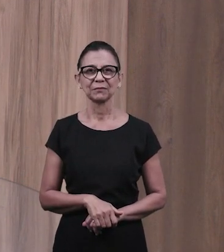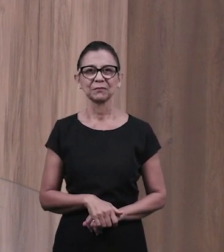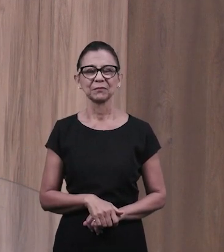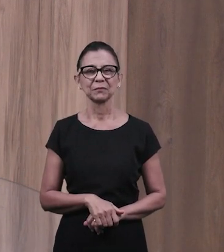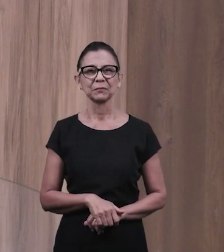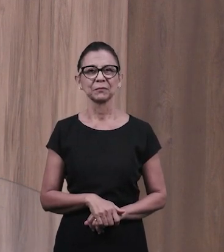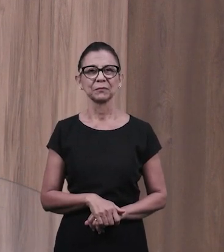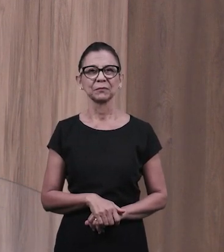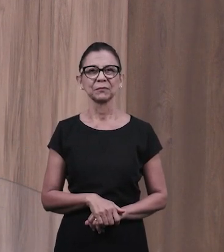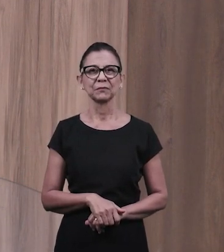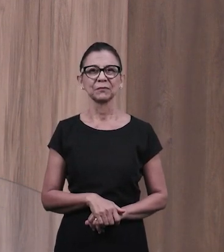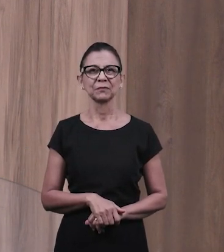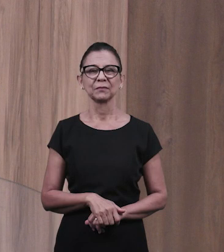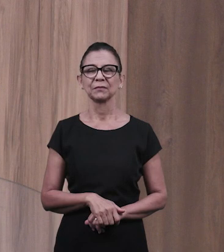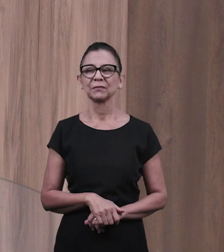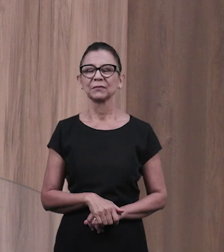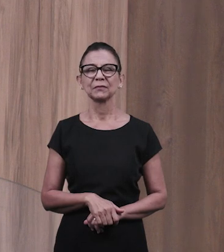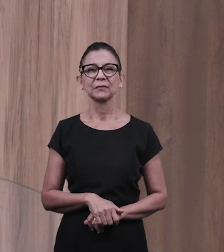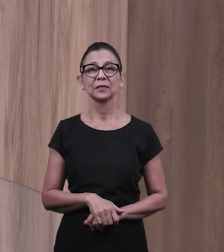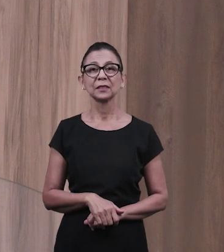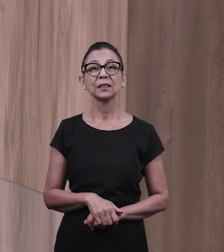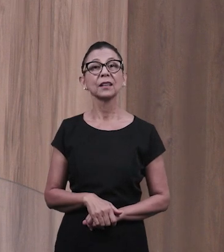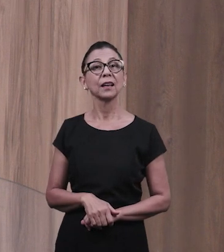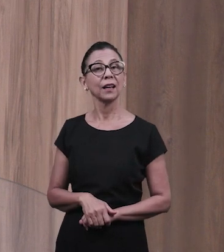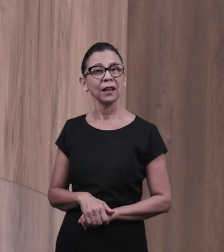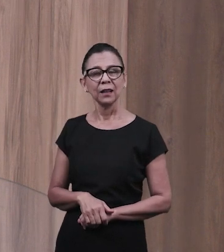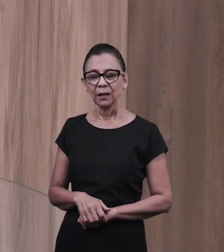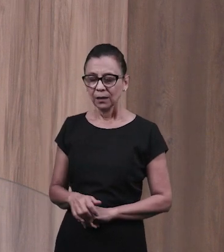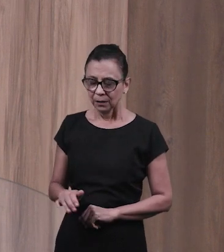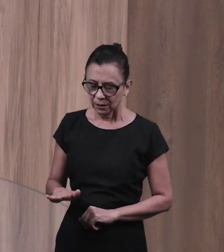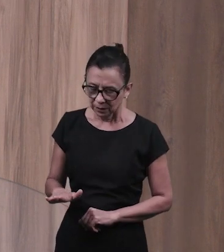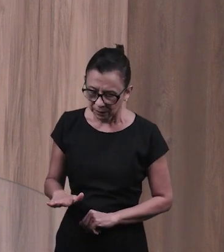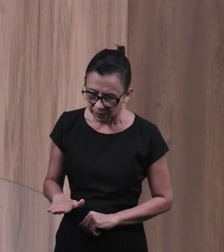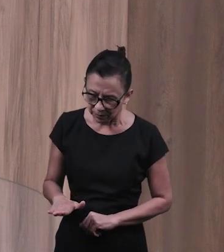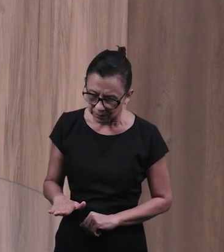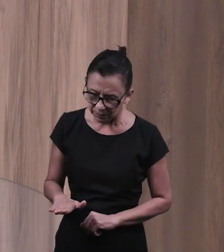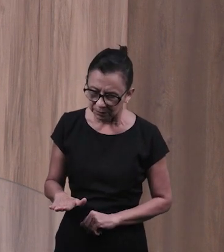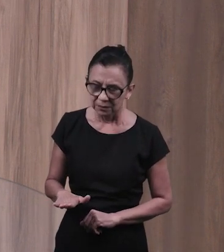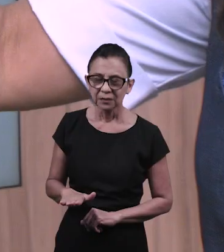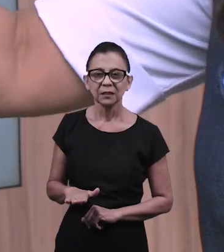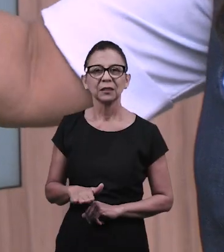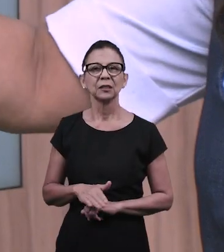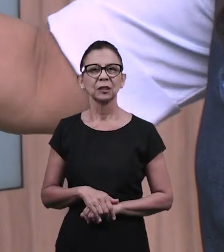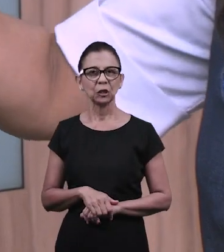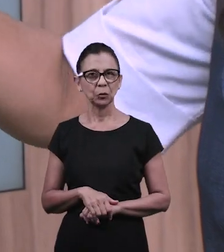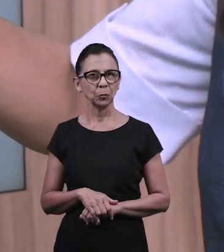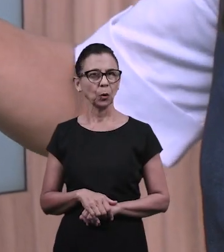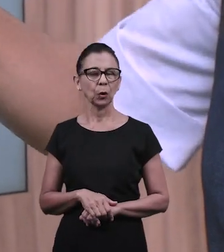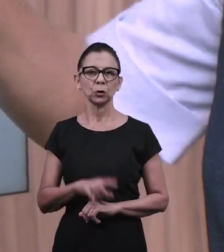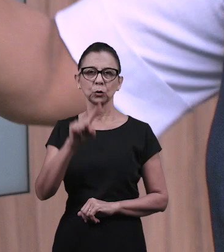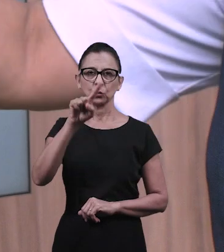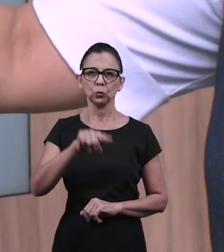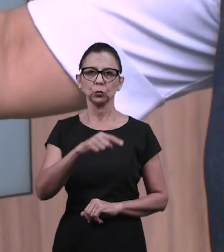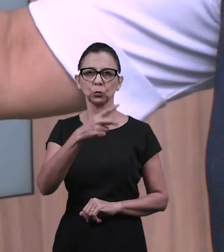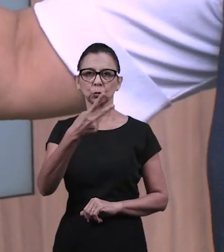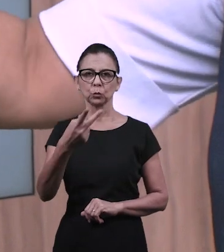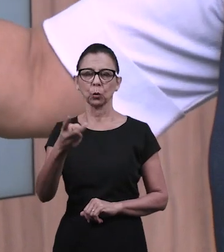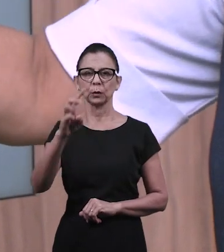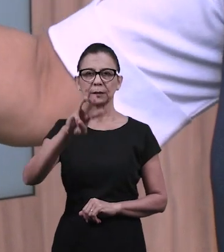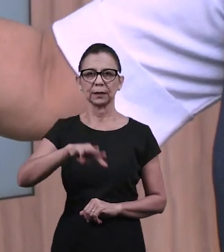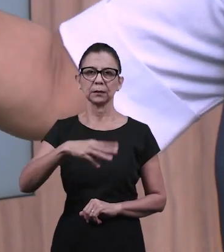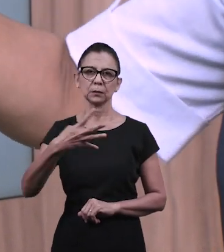Le choucalhou, les plus petits peuvent jouer dans tous les temps.